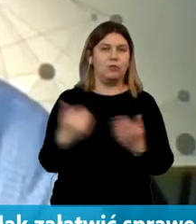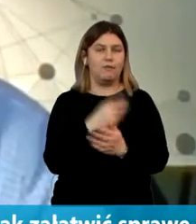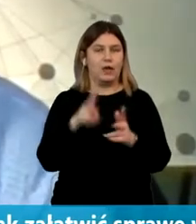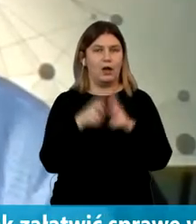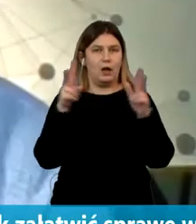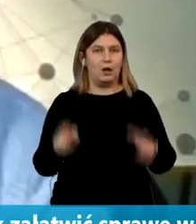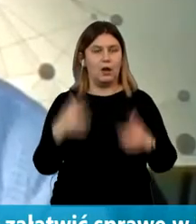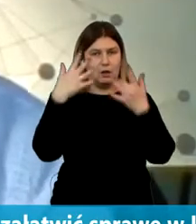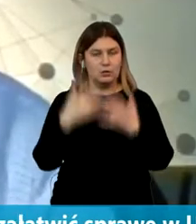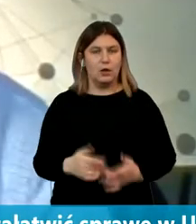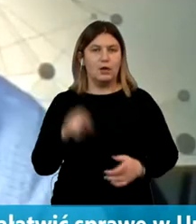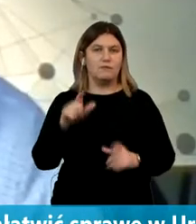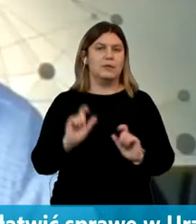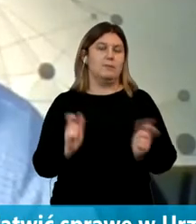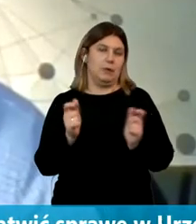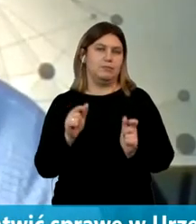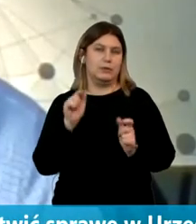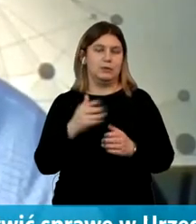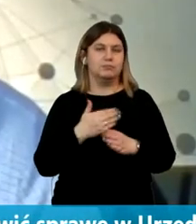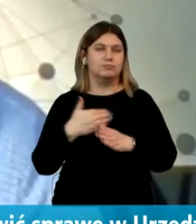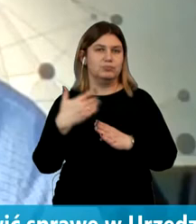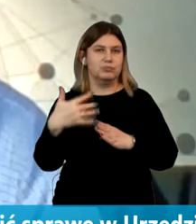rozliczana jeszcze w tym wypadku tej perspektywy przez